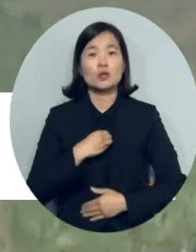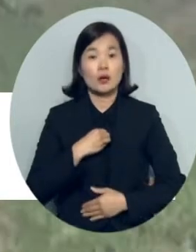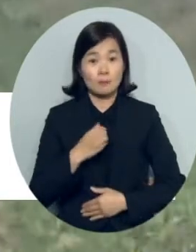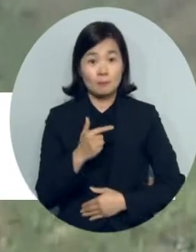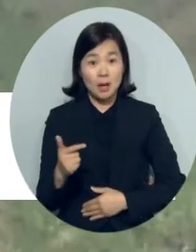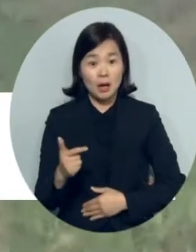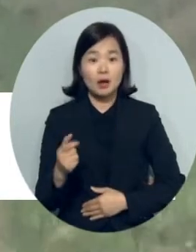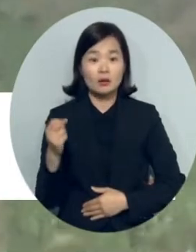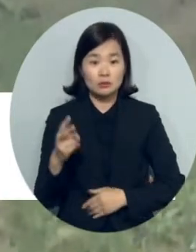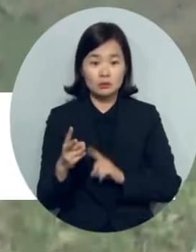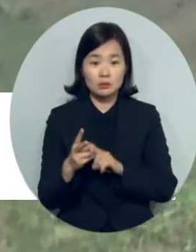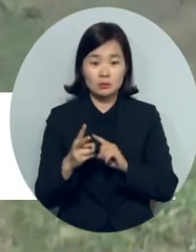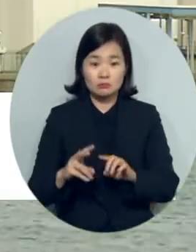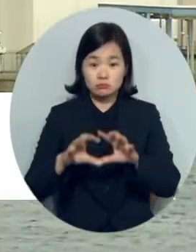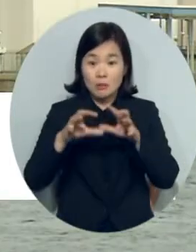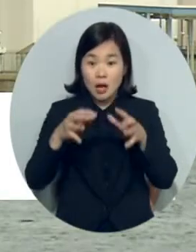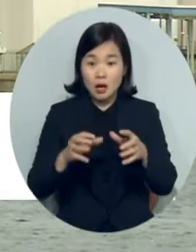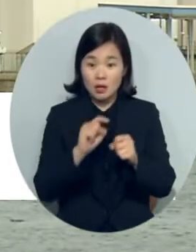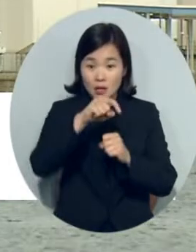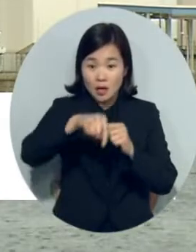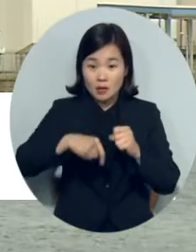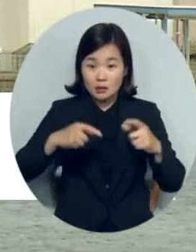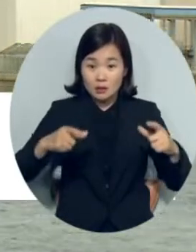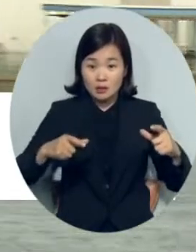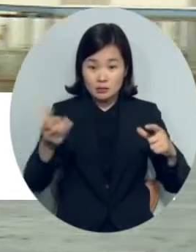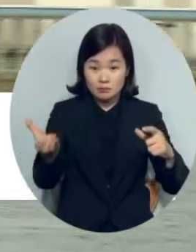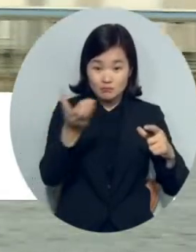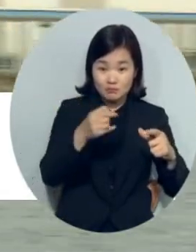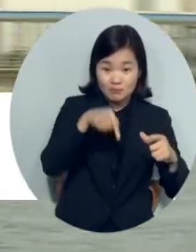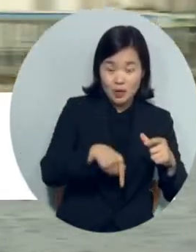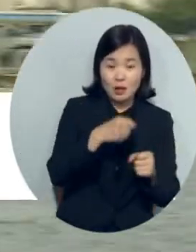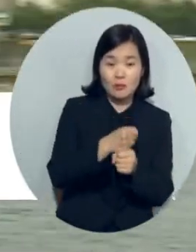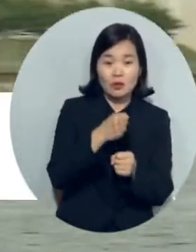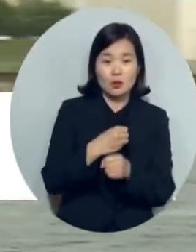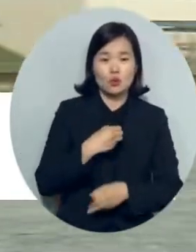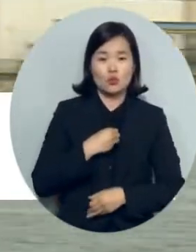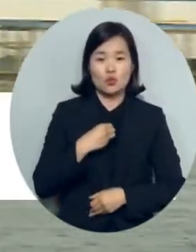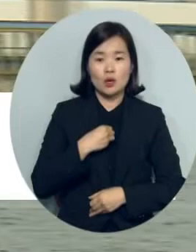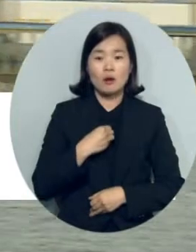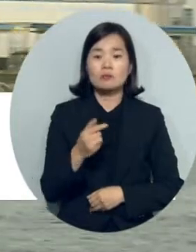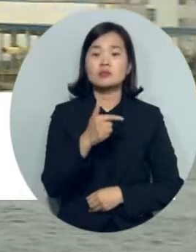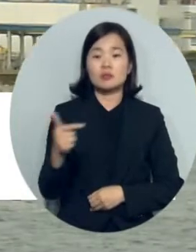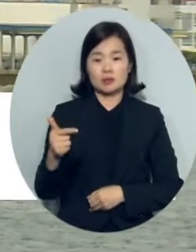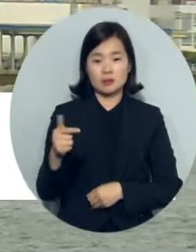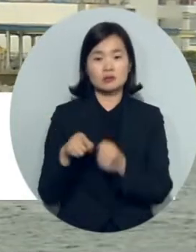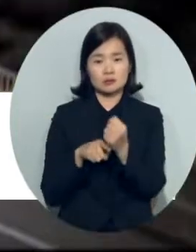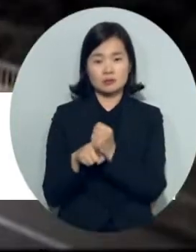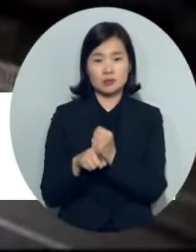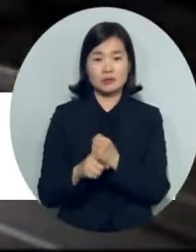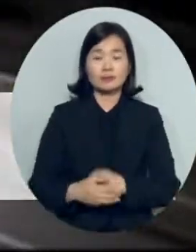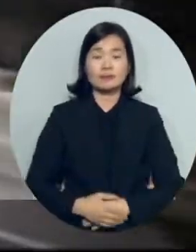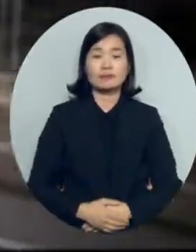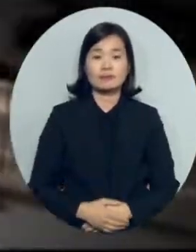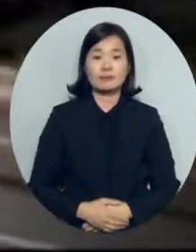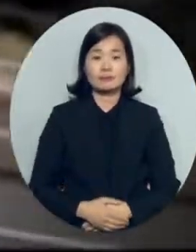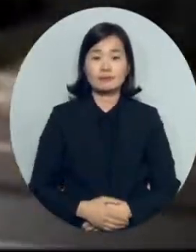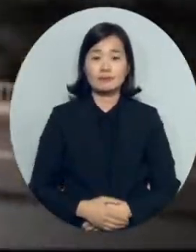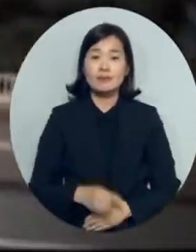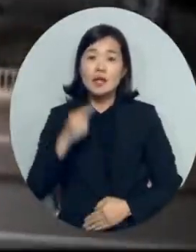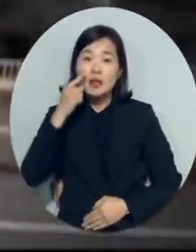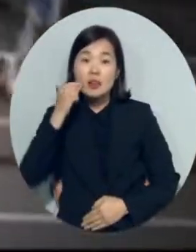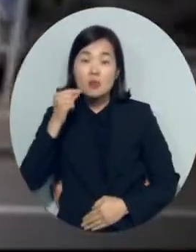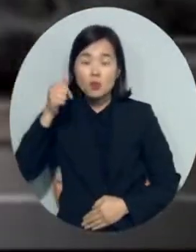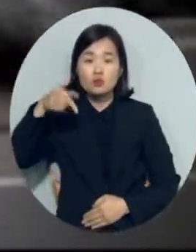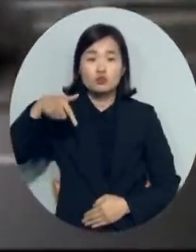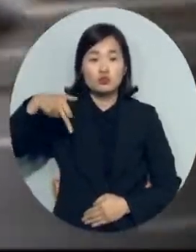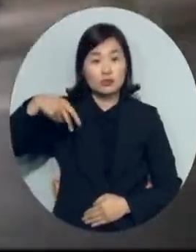요 그 생애의 최정 일단 제 시킨 것은 그만큼 유념 이 죄악 옵션 되는 한다는 것을 의미합니다 일본 후쿠시마